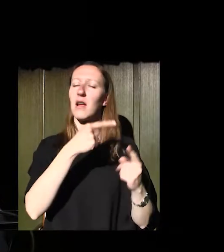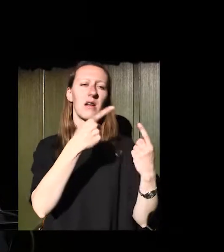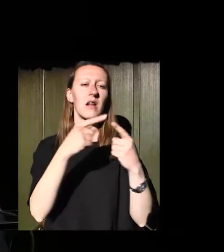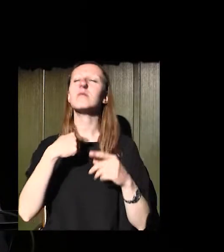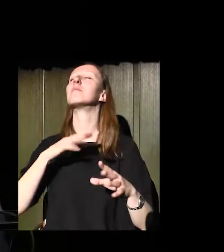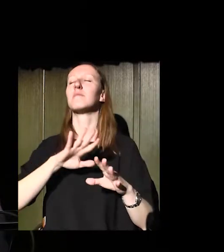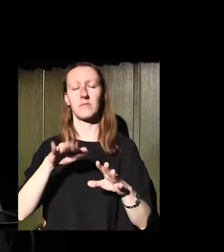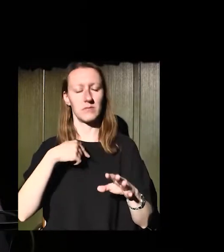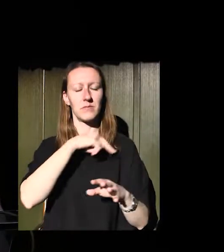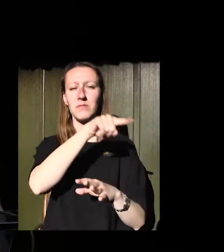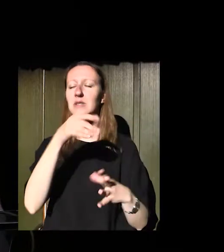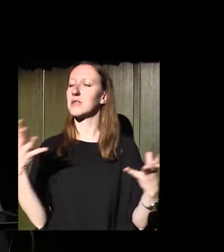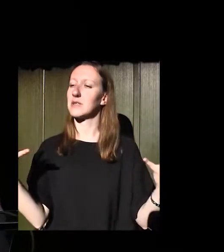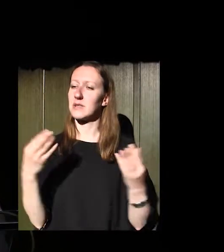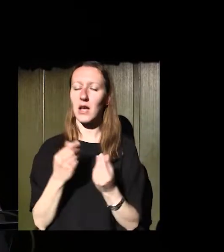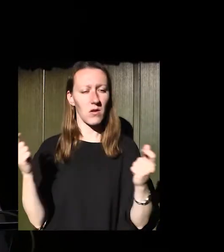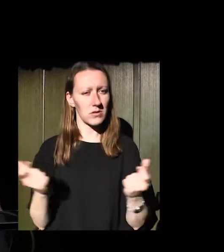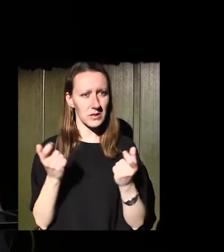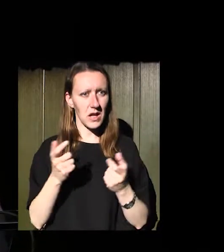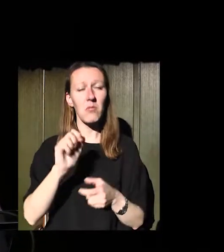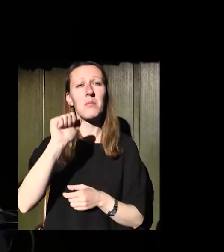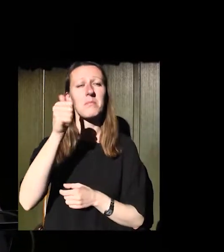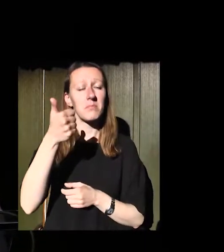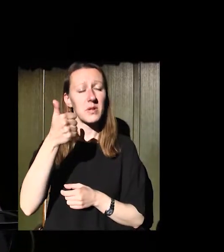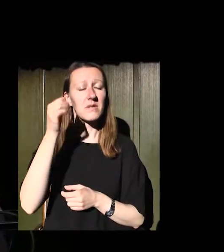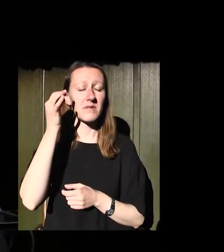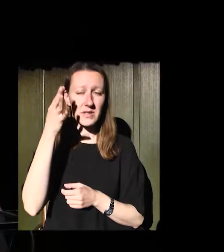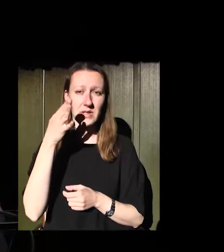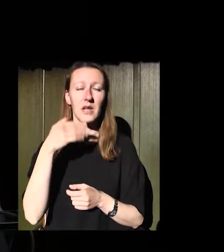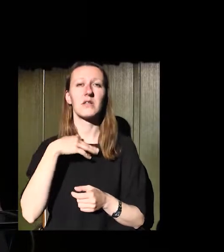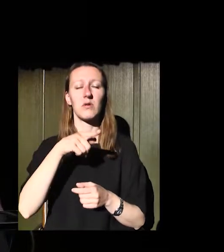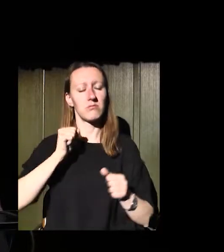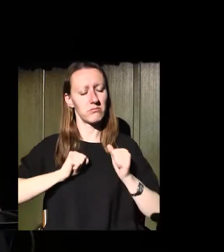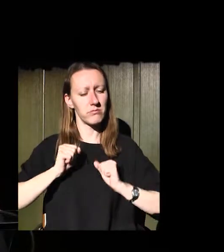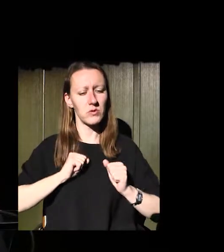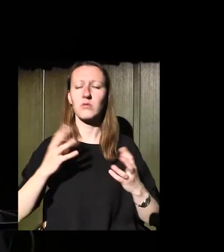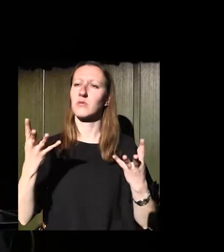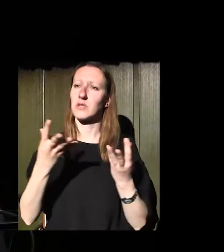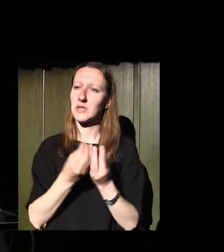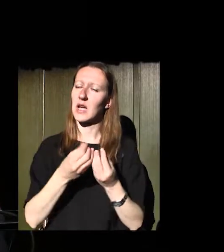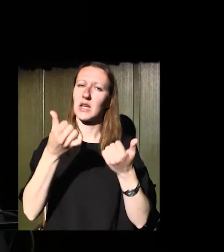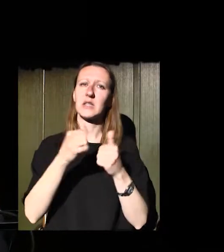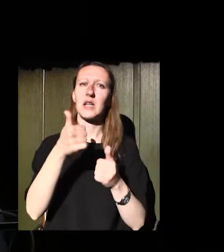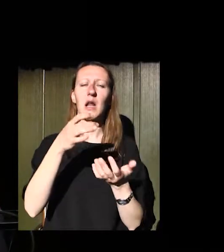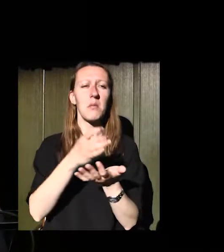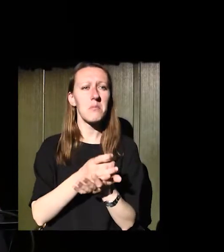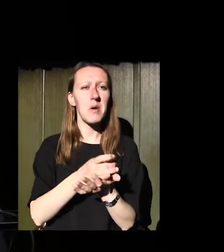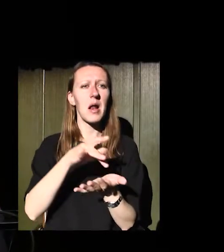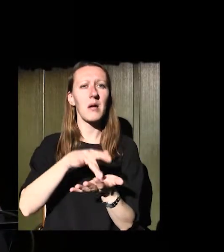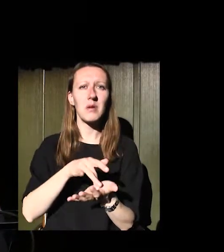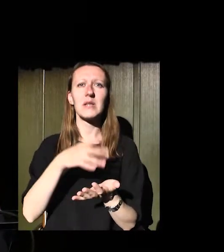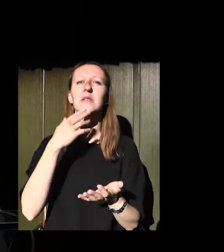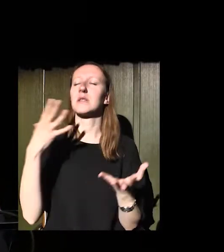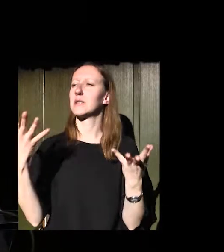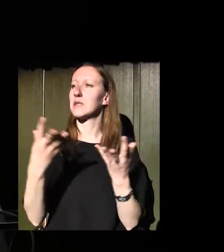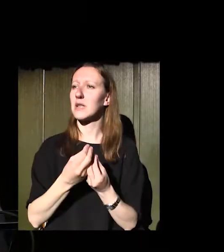diversità, bensì le celebriamo. Dal primo giorno ci siamo impegnati a rendere l'Istria una piccola oasi